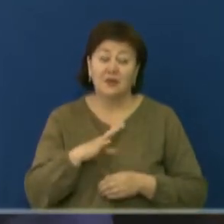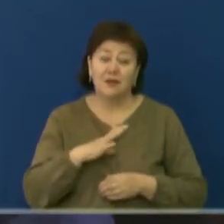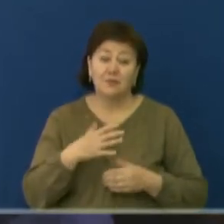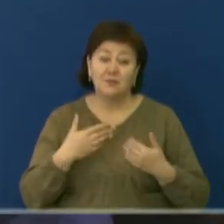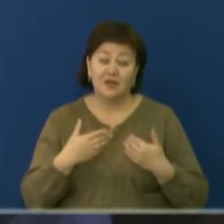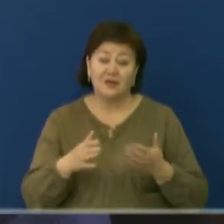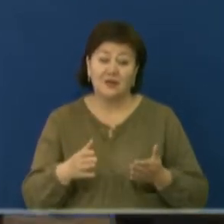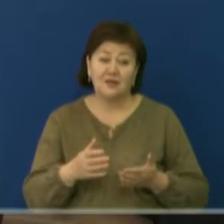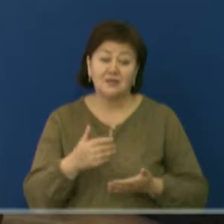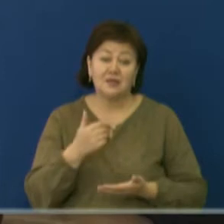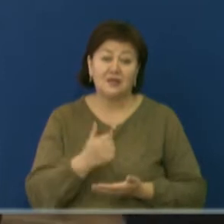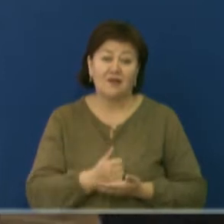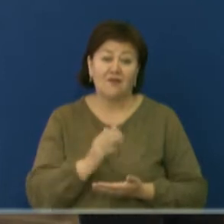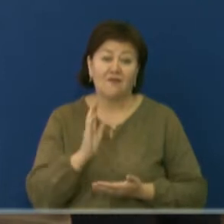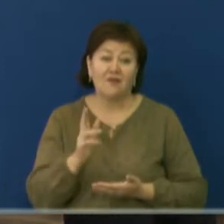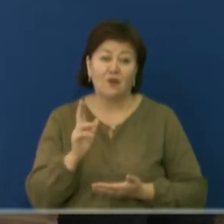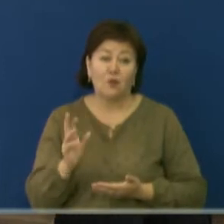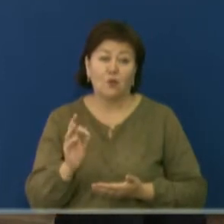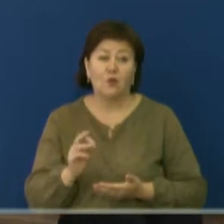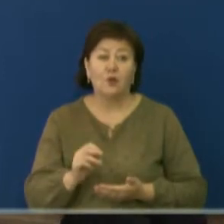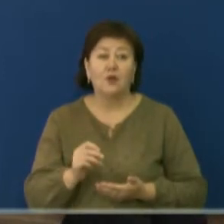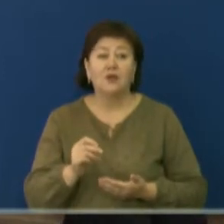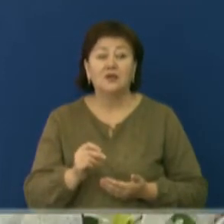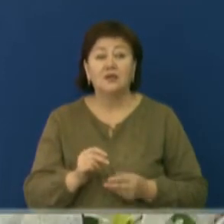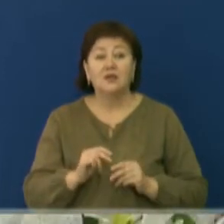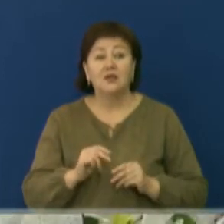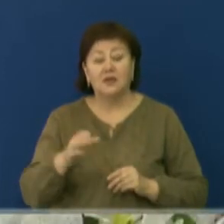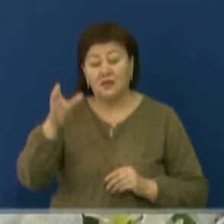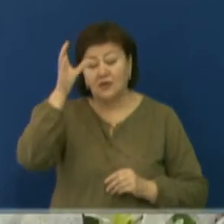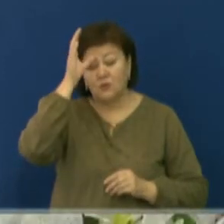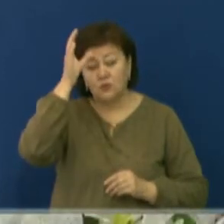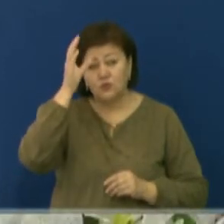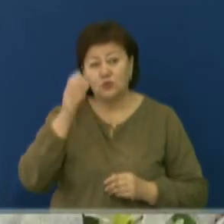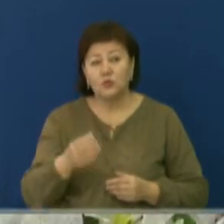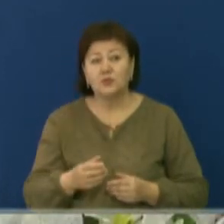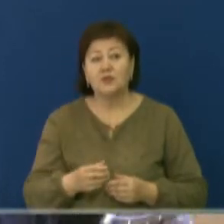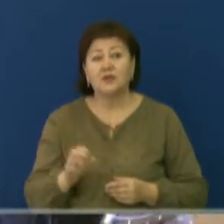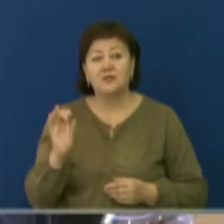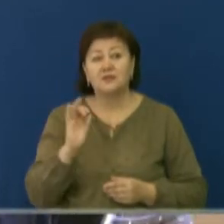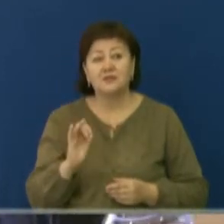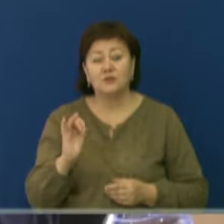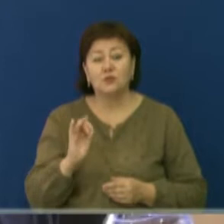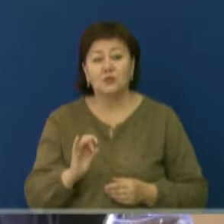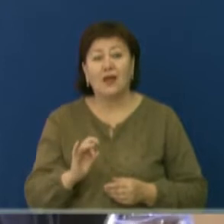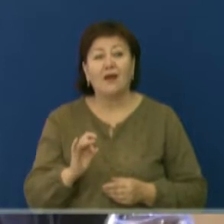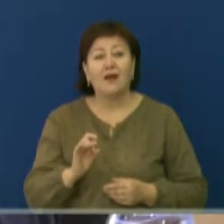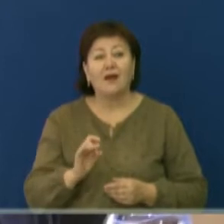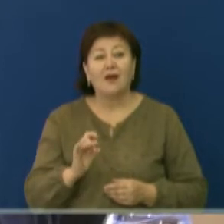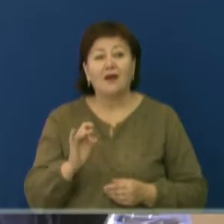Даниал Ахметов и представители Казахского научно-исследовательского института. Института онкологии и радиологии. Сегодня мы